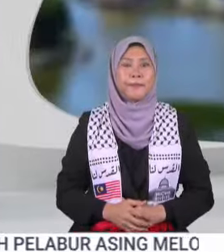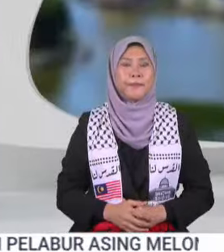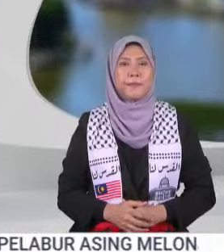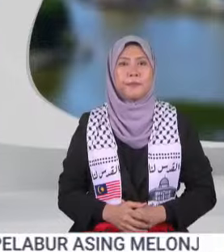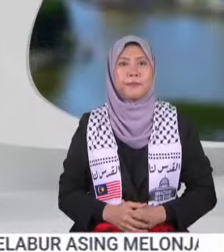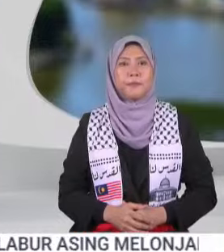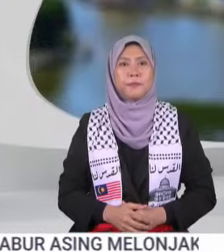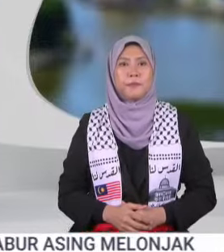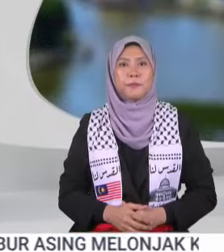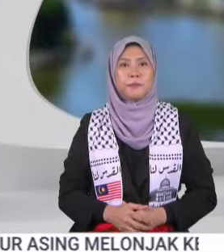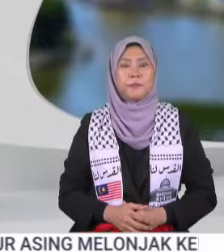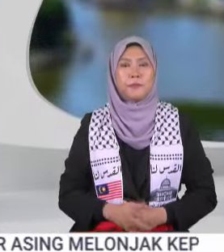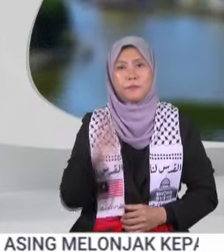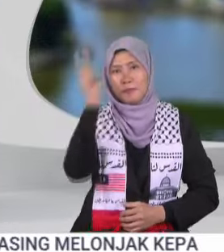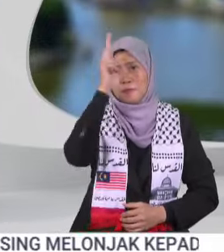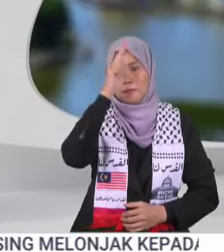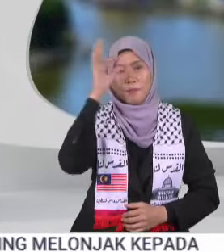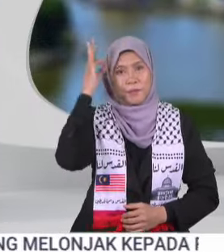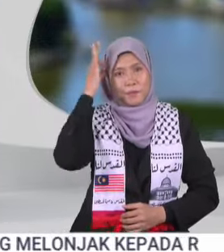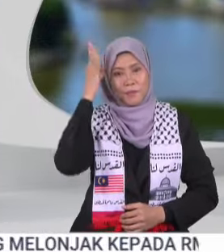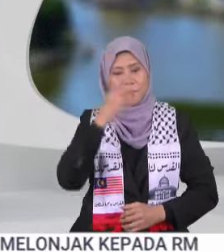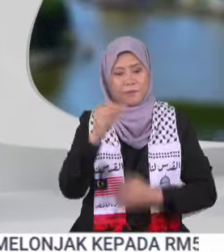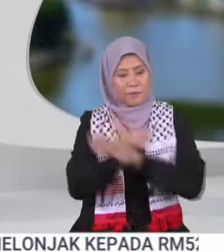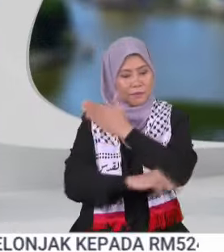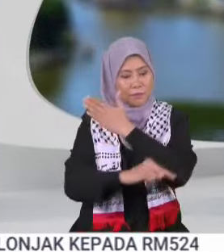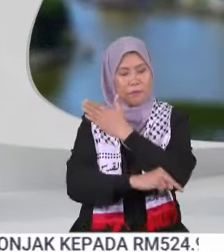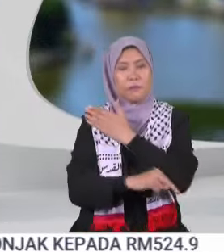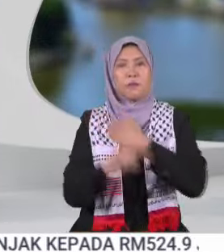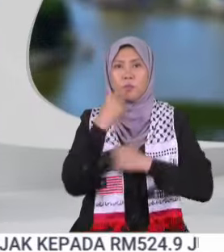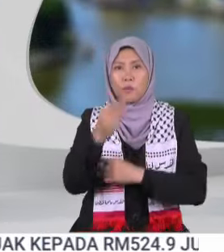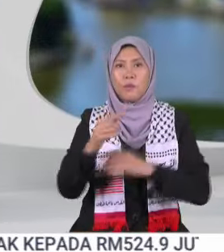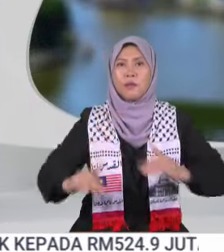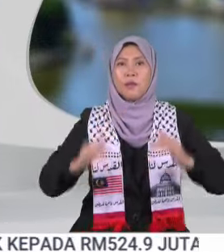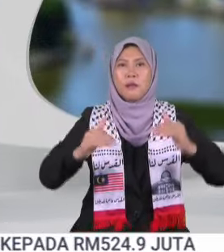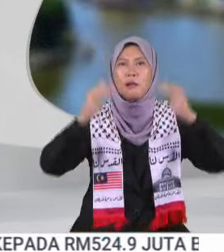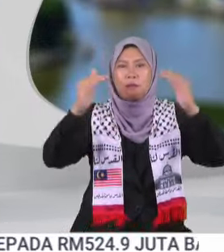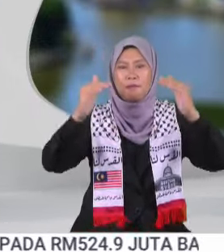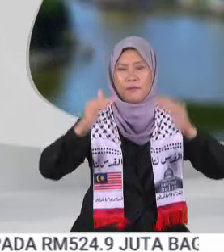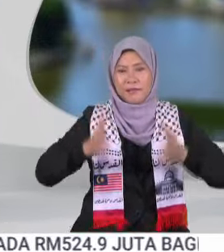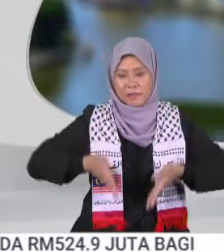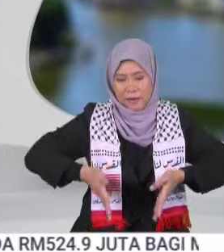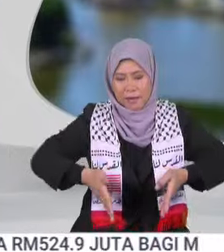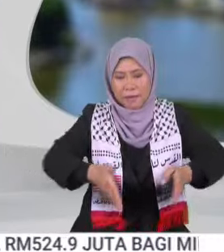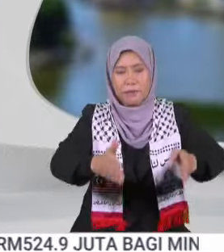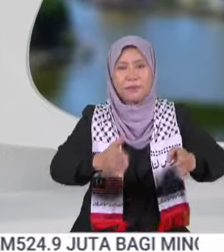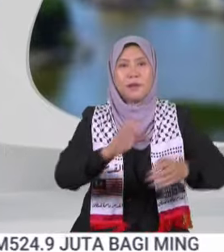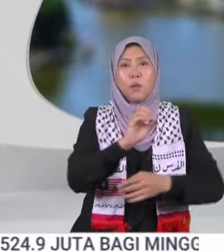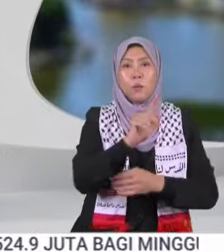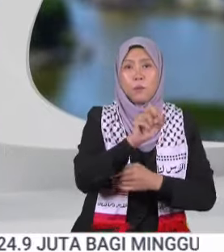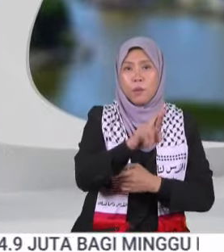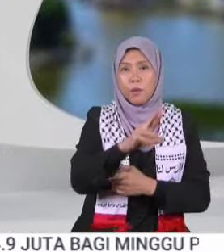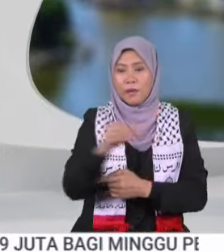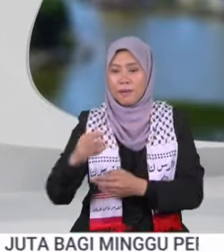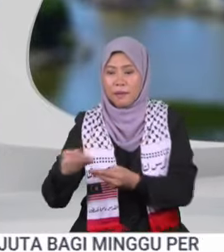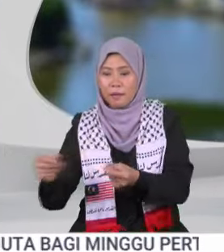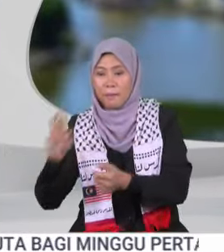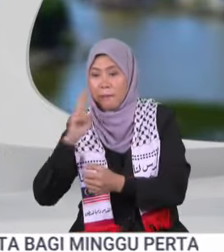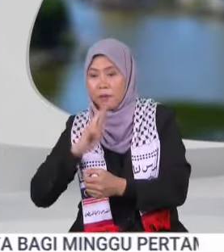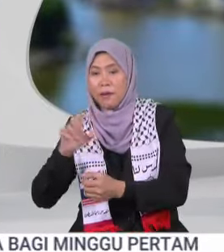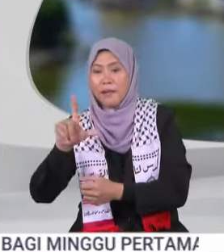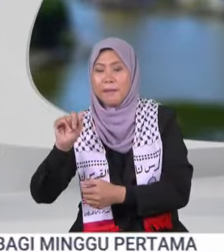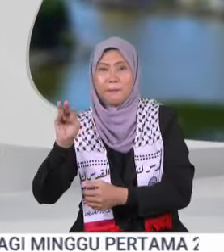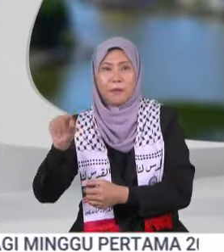terdekat kerajaan persekutuan dan Negeri diminta menaik taraf jalan dari bawang obor ke tanah merah di Limbang sejauh